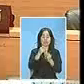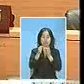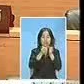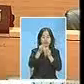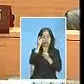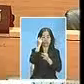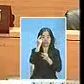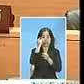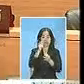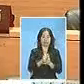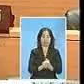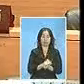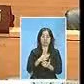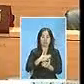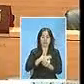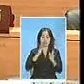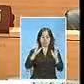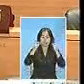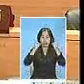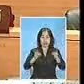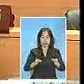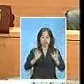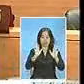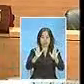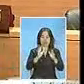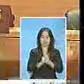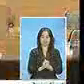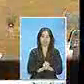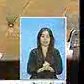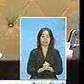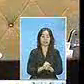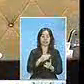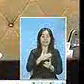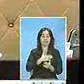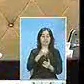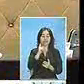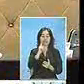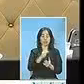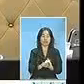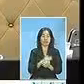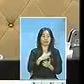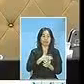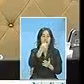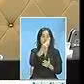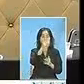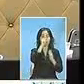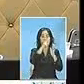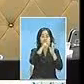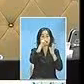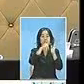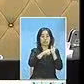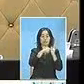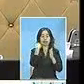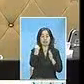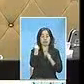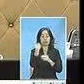รงกันครับ เอาละผมวินิจฉัยทั้งคู่นะฮะของท่านยุคนท่านสาธิตด้วยนะครับเพราะว่าอย่างนี้ดีกว่าเพราะว่าท่านสุนัยท่านเพราะว่าให้ท่านส